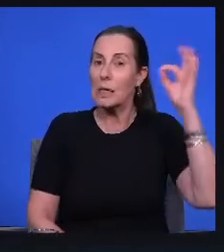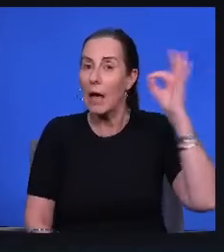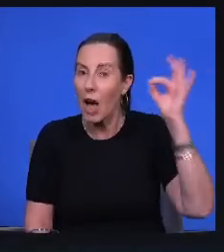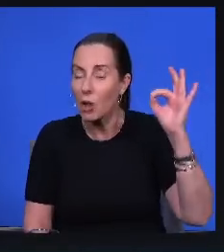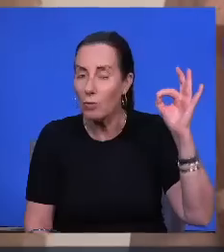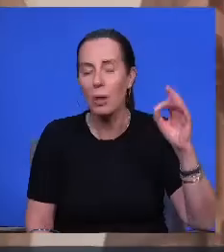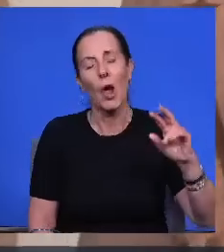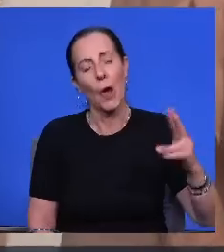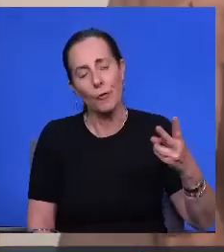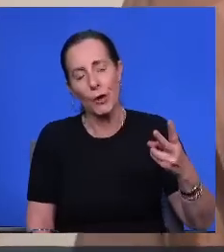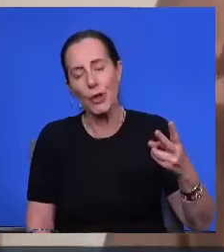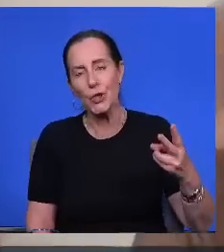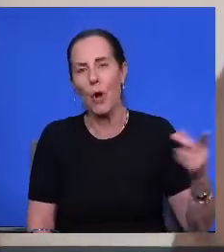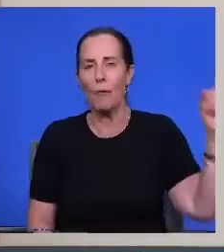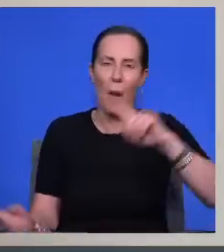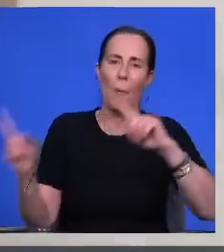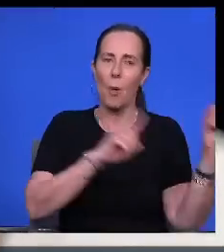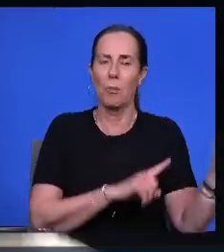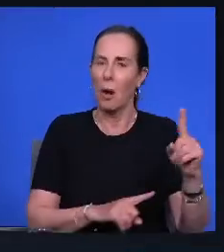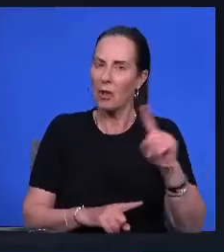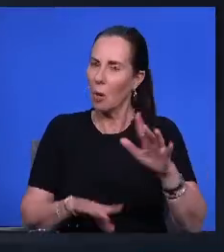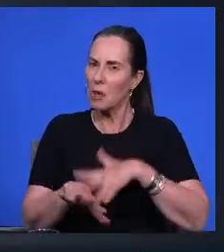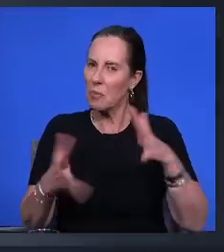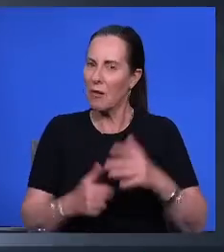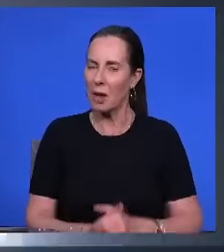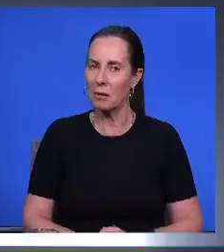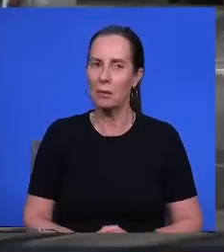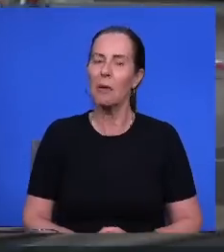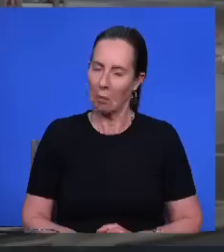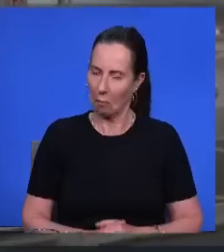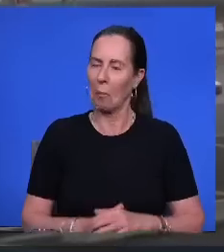האדומה בלהבות. לא מפחיד אתכם? מאוד אחד. מפחיד מאוד אחד.